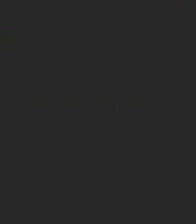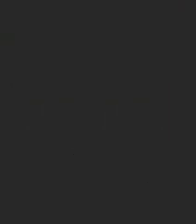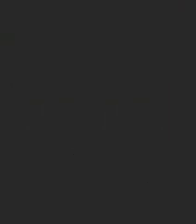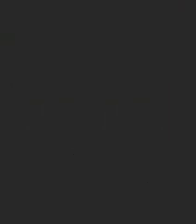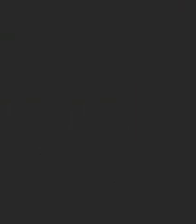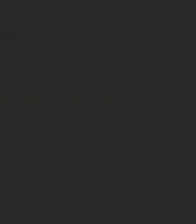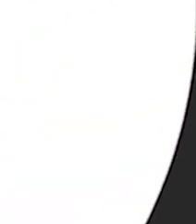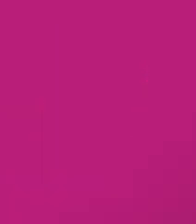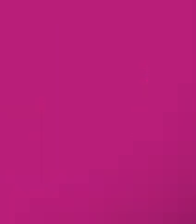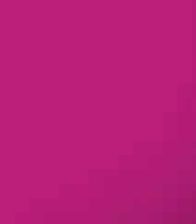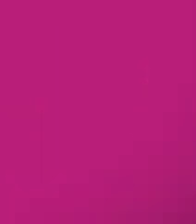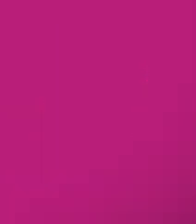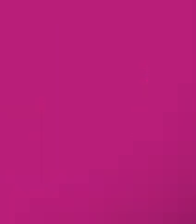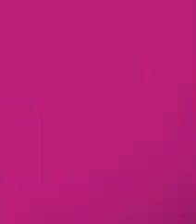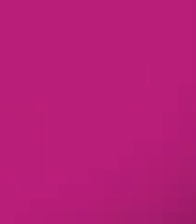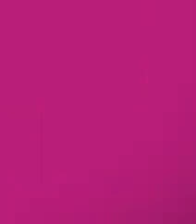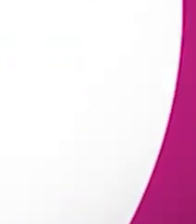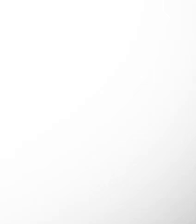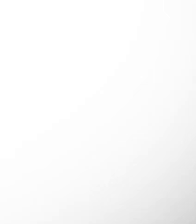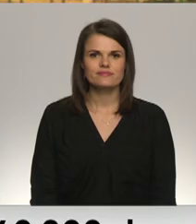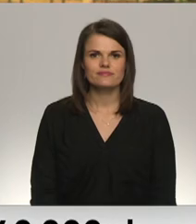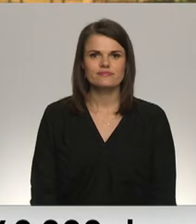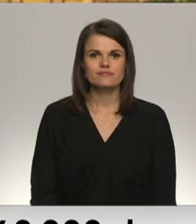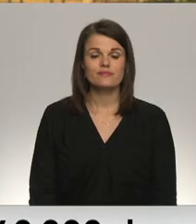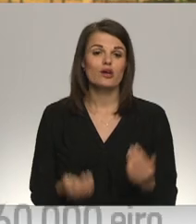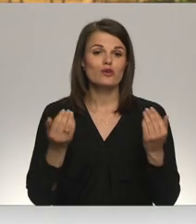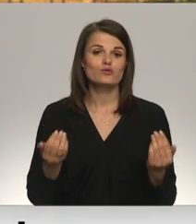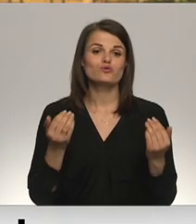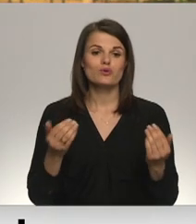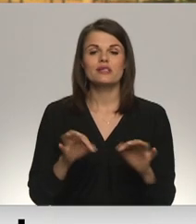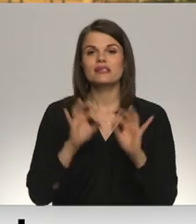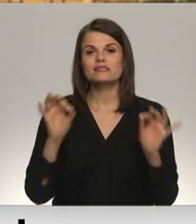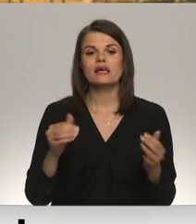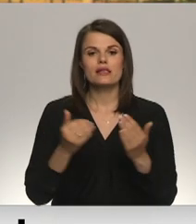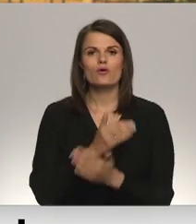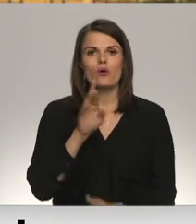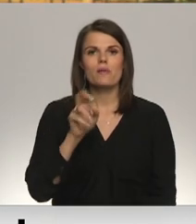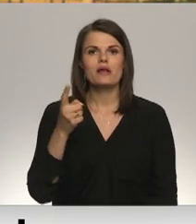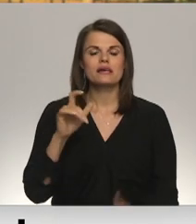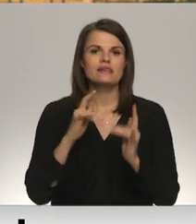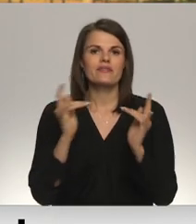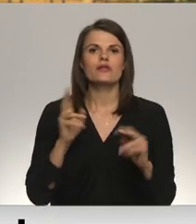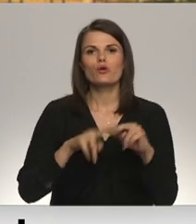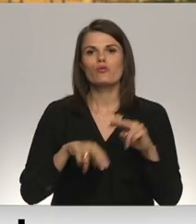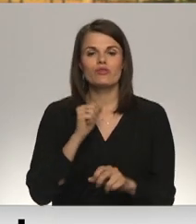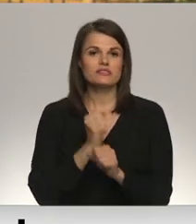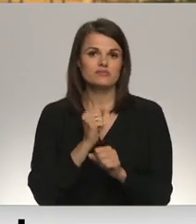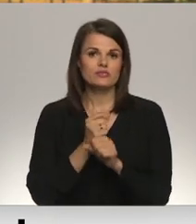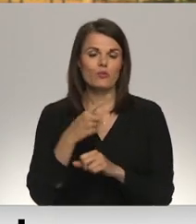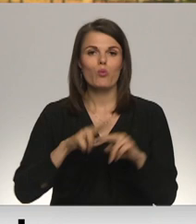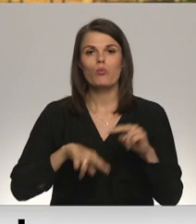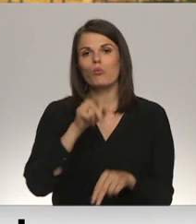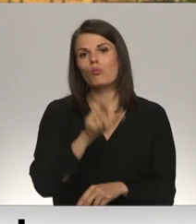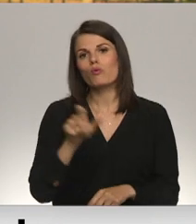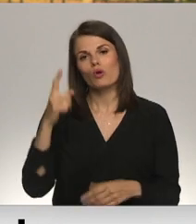Re, viss ēters ir te! Šodien sākt jaunā Brahsas tilta būvniecības darbi, ko būvnieki